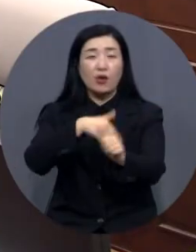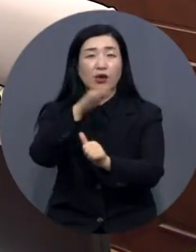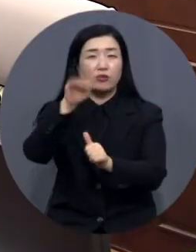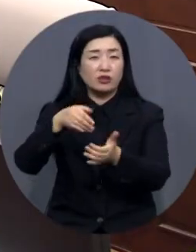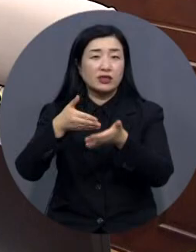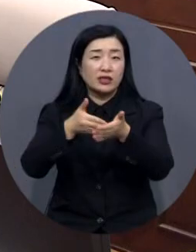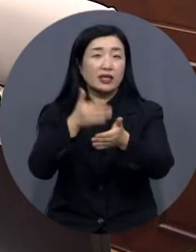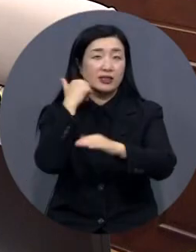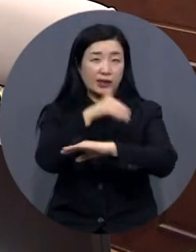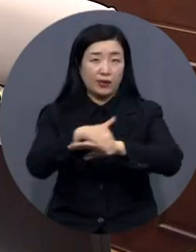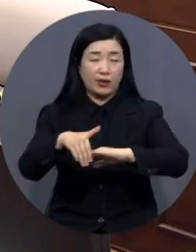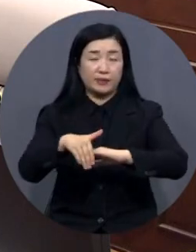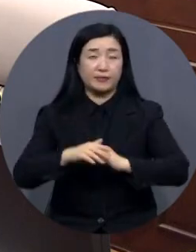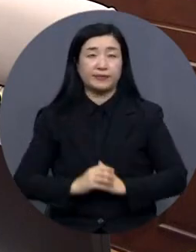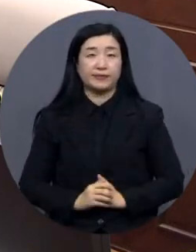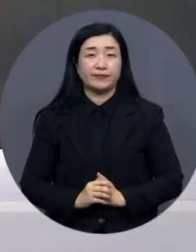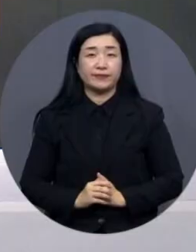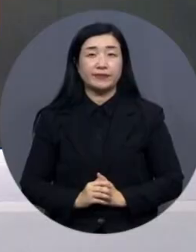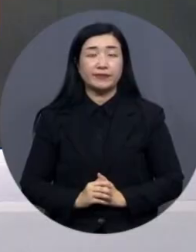전달됩니다.